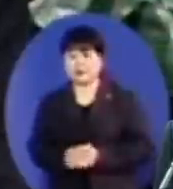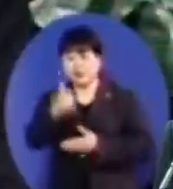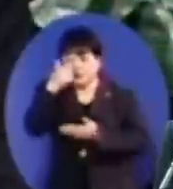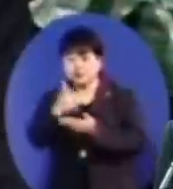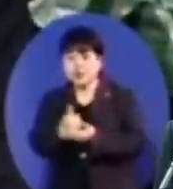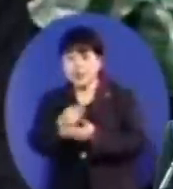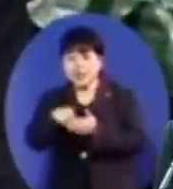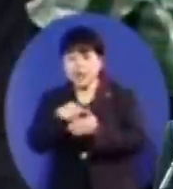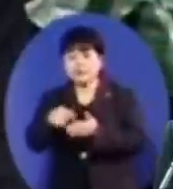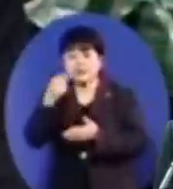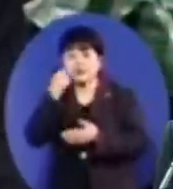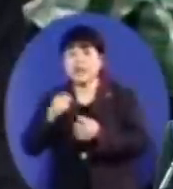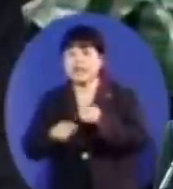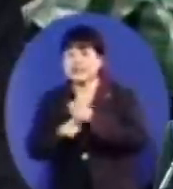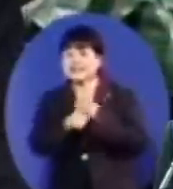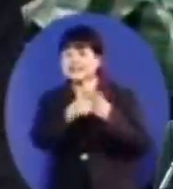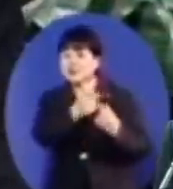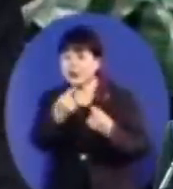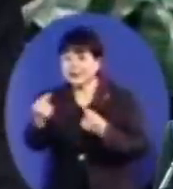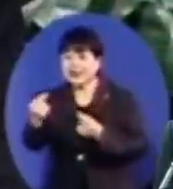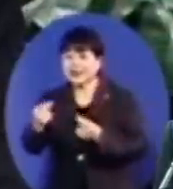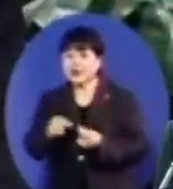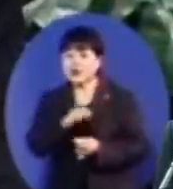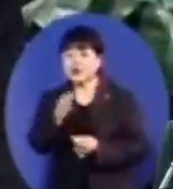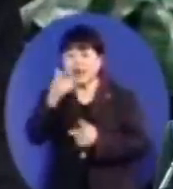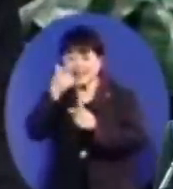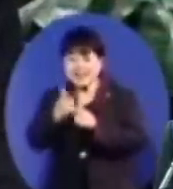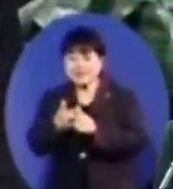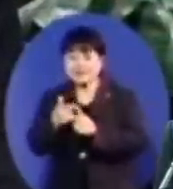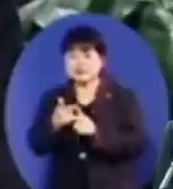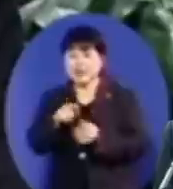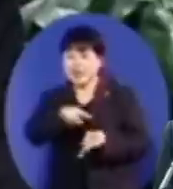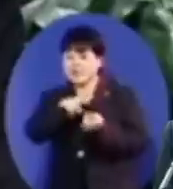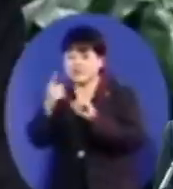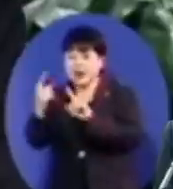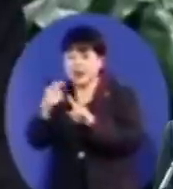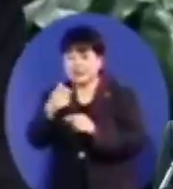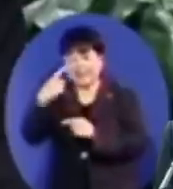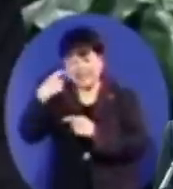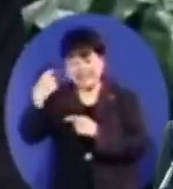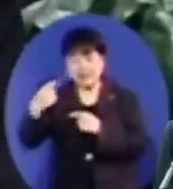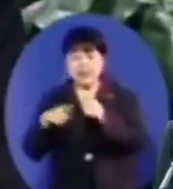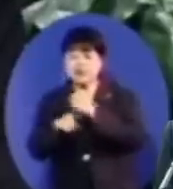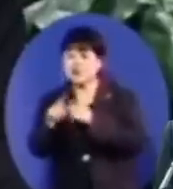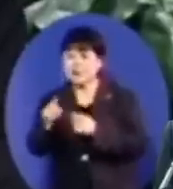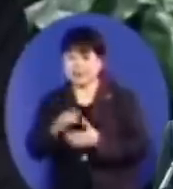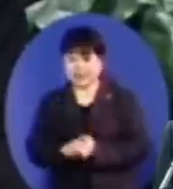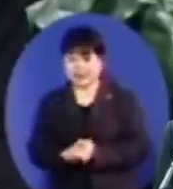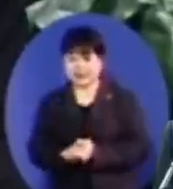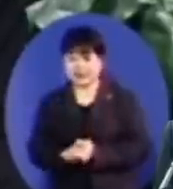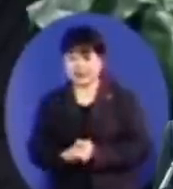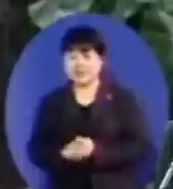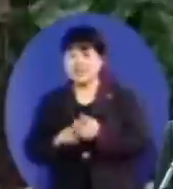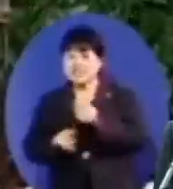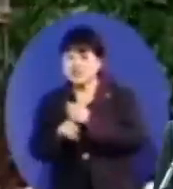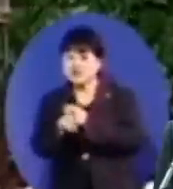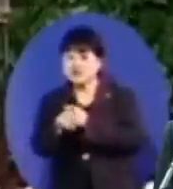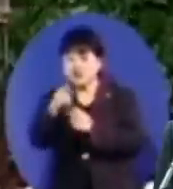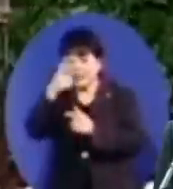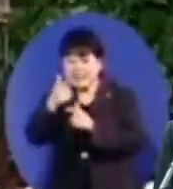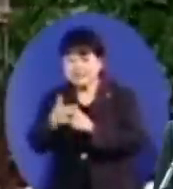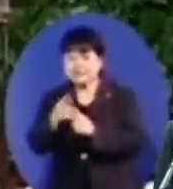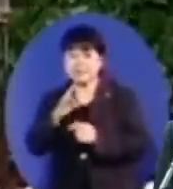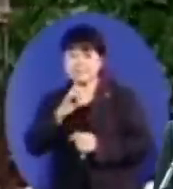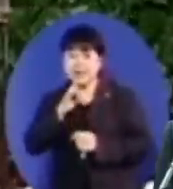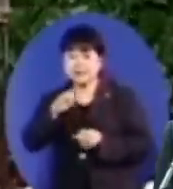죄를 못 갚았다는 것이죠. 우리가 왜 예수님의 부활을 크게 기념합니까? 그 이유는